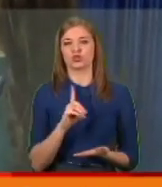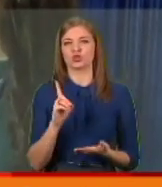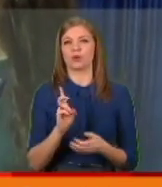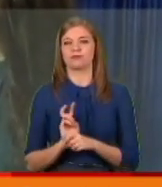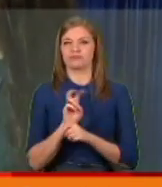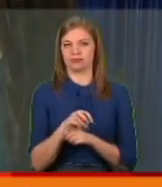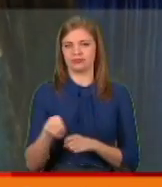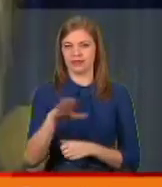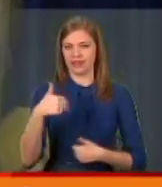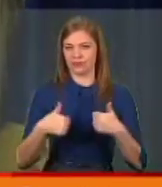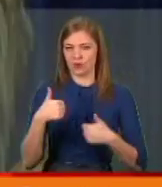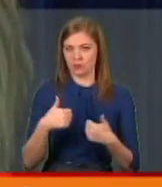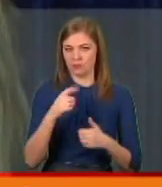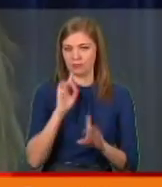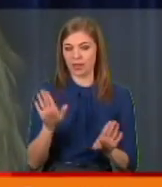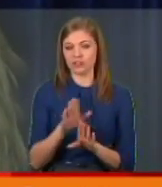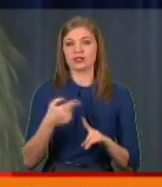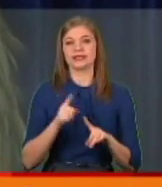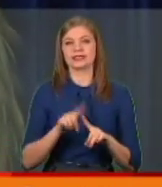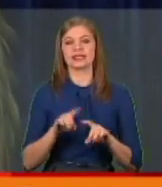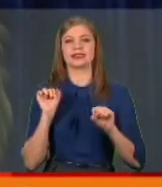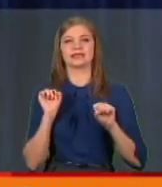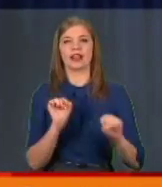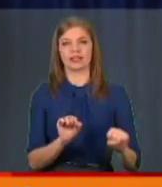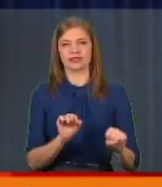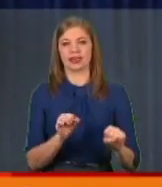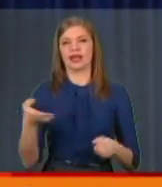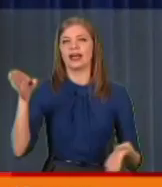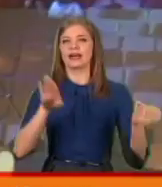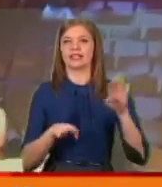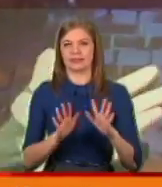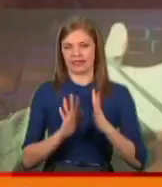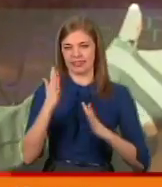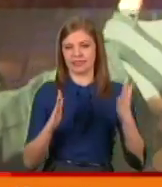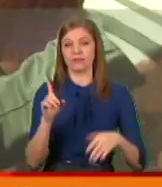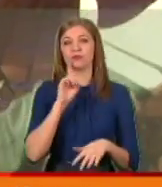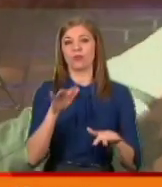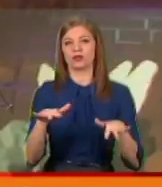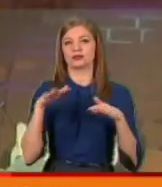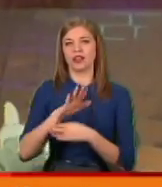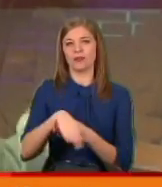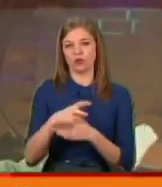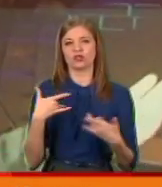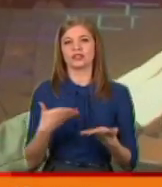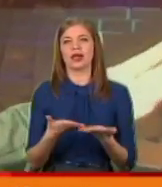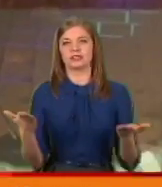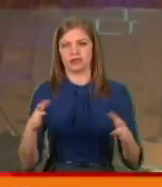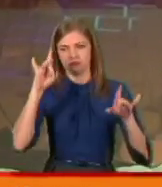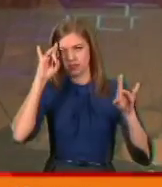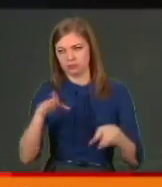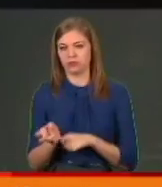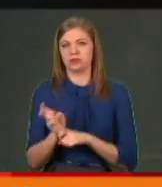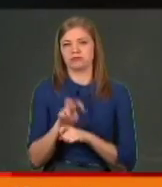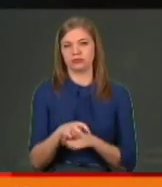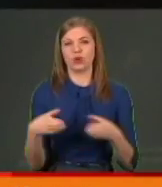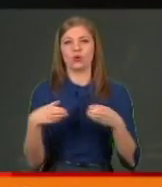відвідати Євробачення. Це захисники гірських лісів. Поки зала порожня, на сцену несподівано